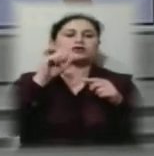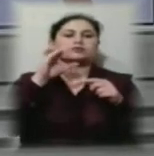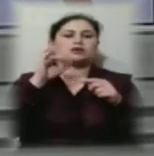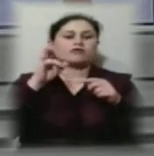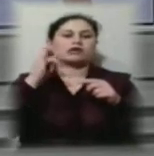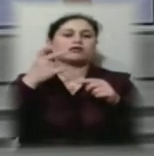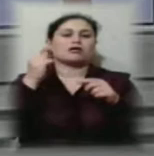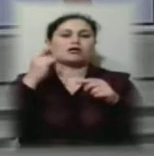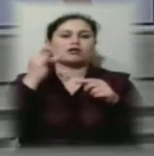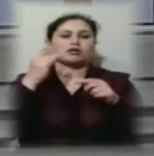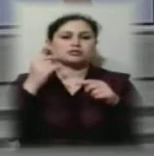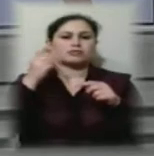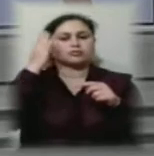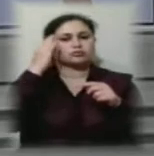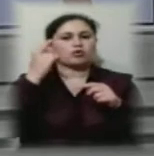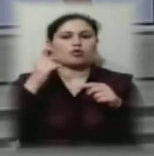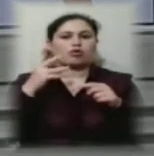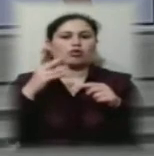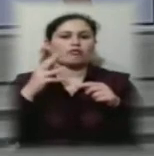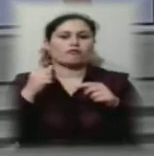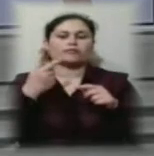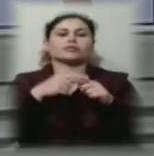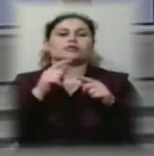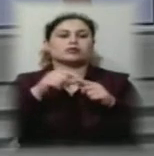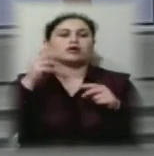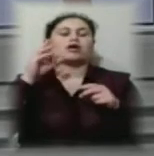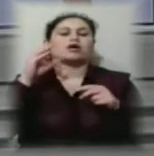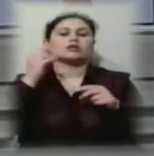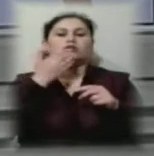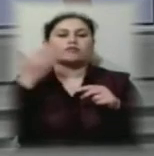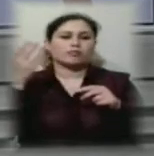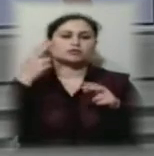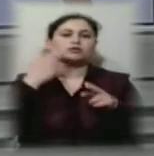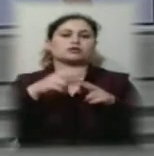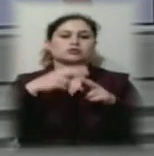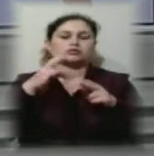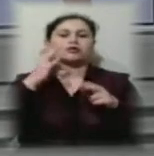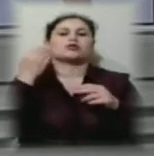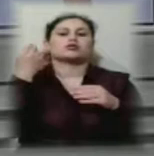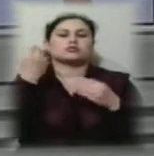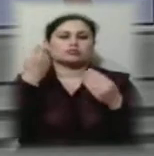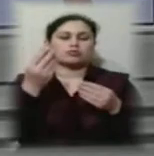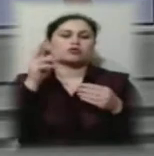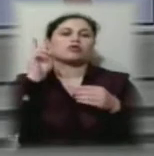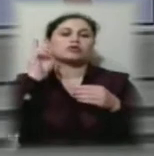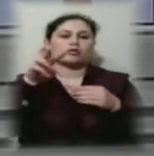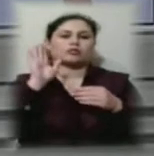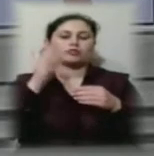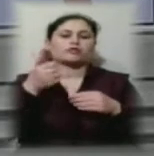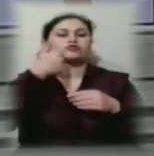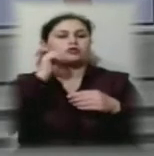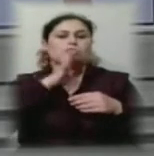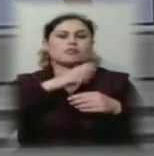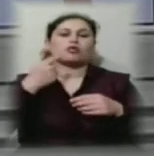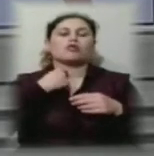За отримання кредиту Європейського банку реконструкції та розвитку на нові тролейбуси вчора проголосували 35 депутатів Херсонської